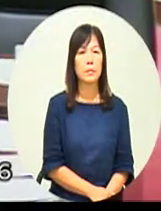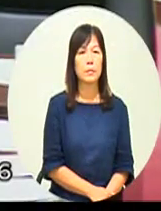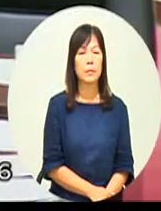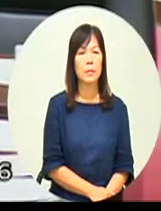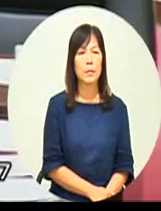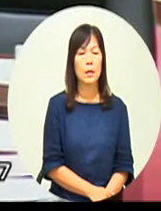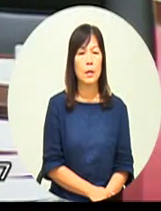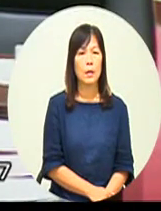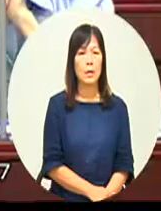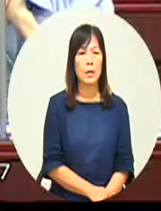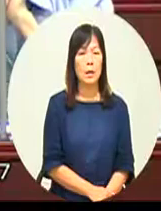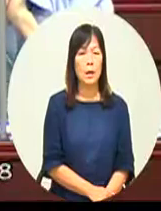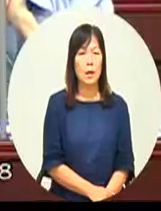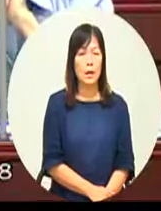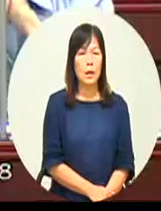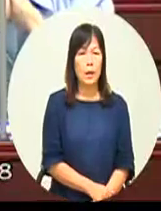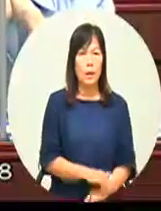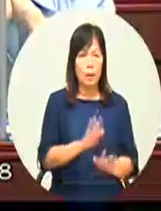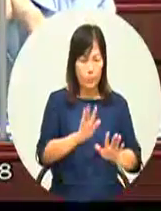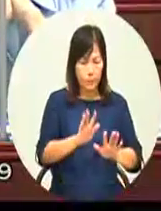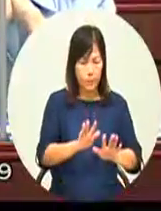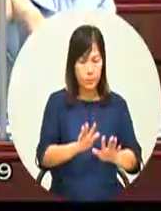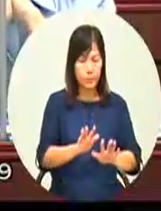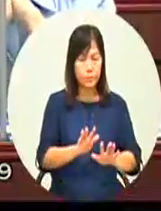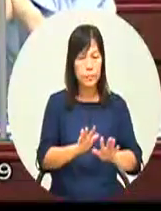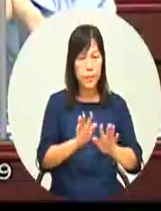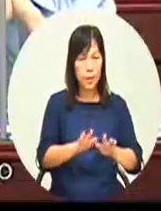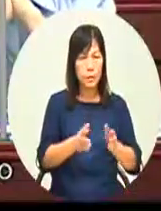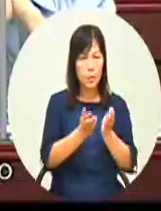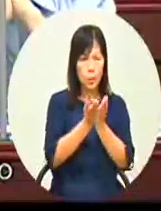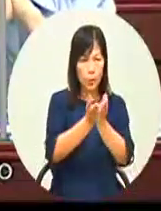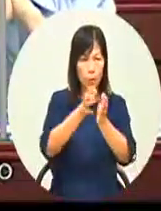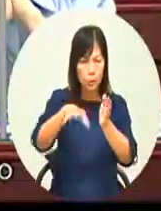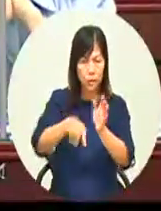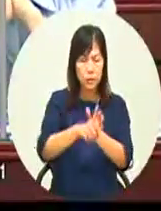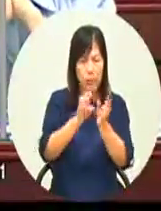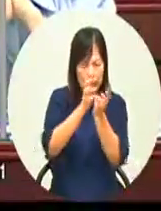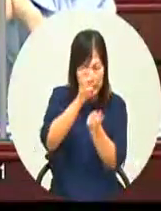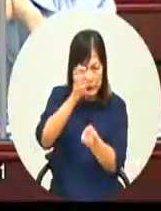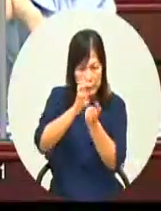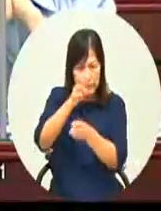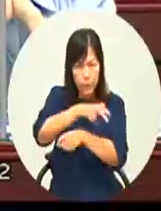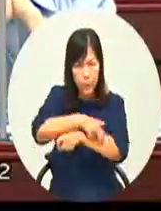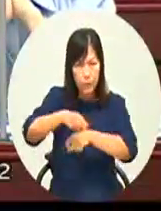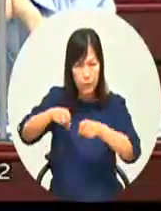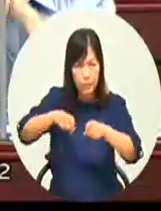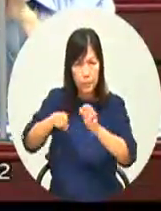好， 这个目前轮渡站的细部设计是在